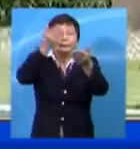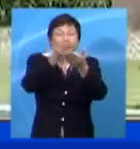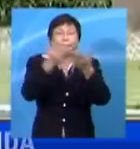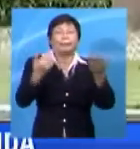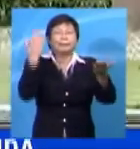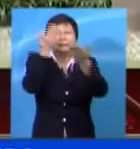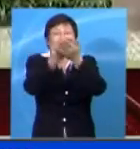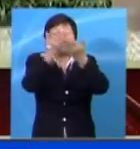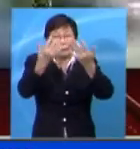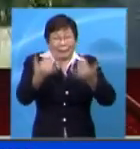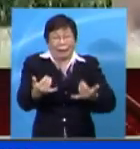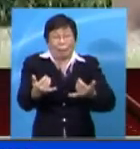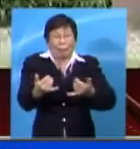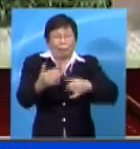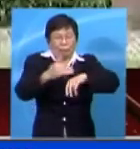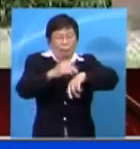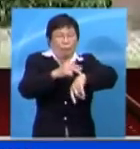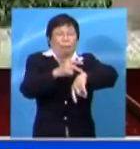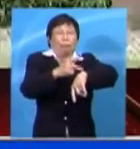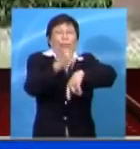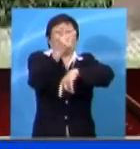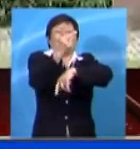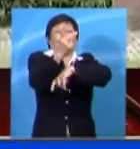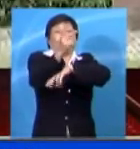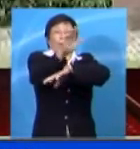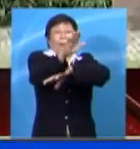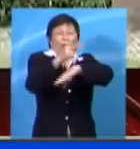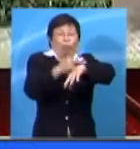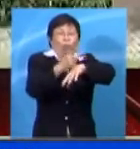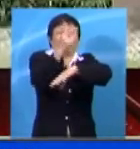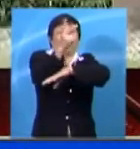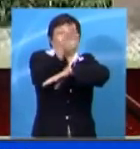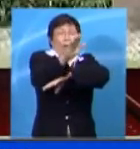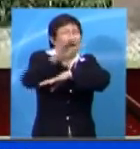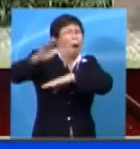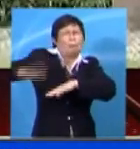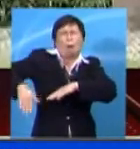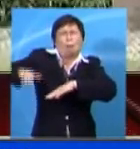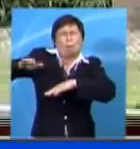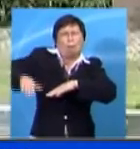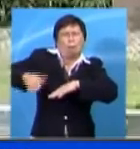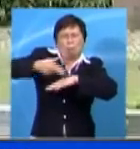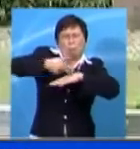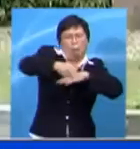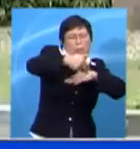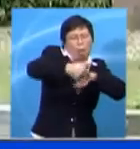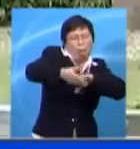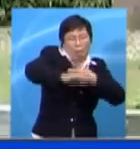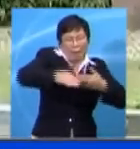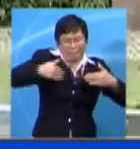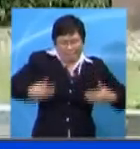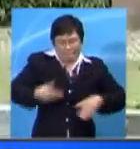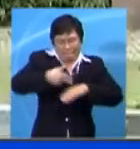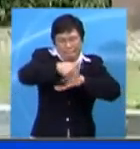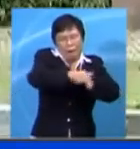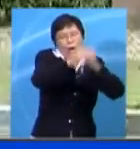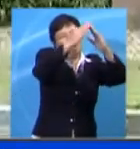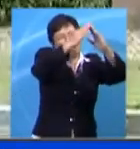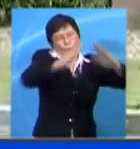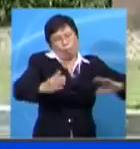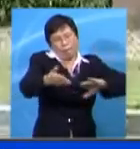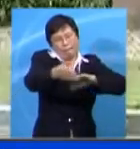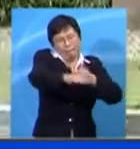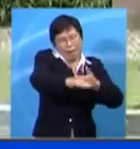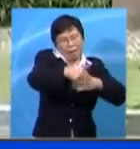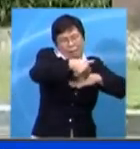saja melepasi pukul 2 petang, belum lagi ada sebarang penghantaran mayat ke rumah mayat